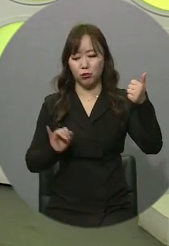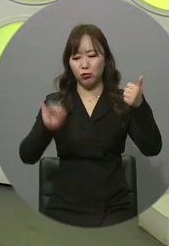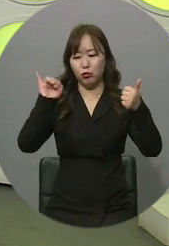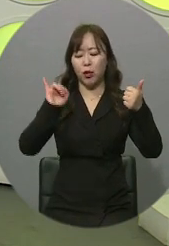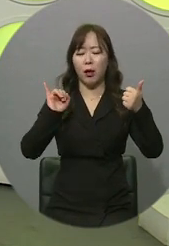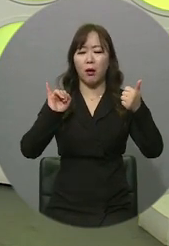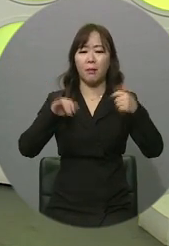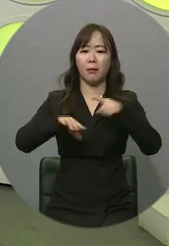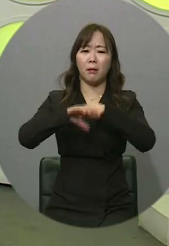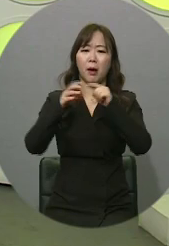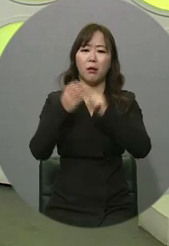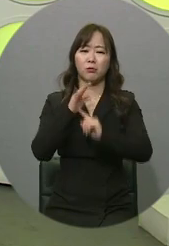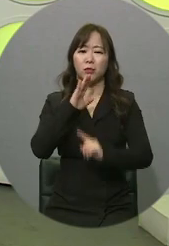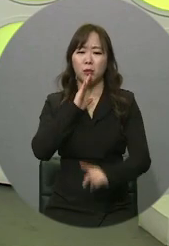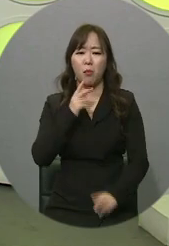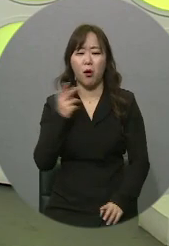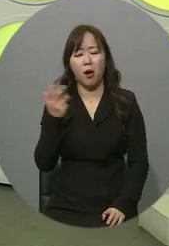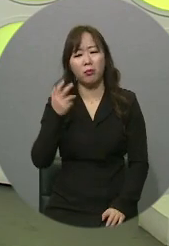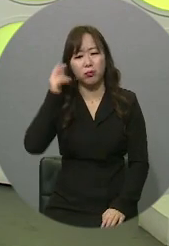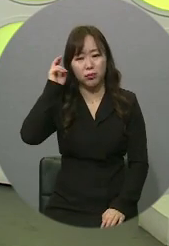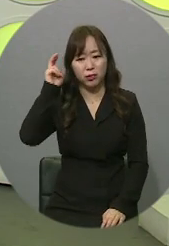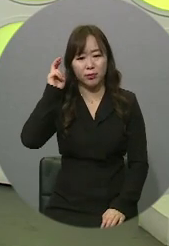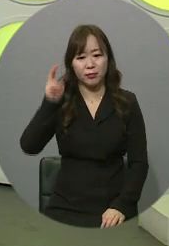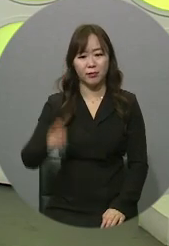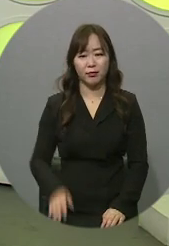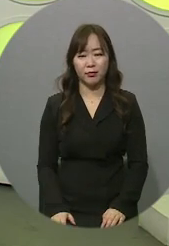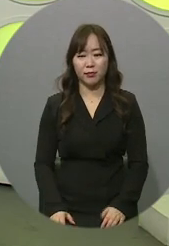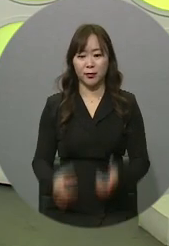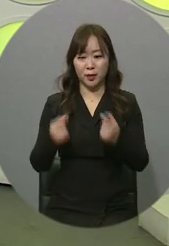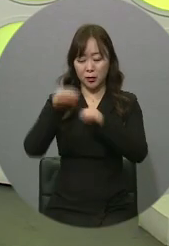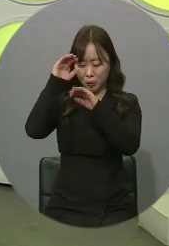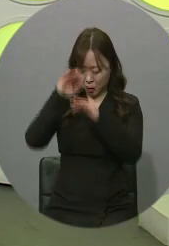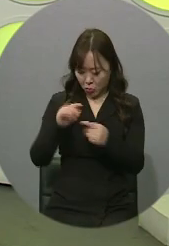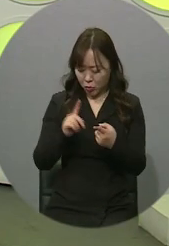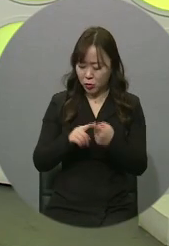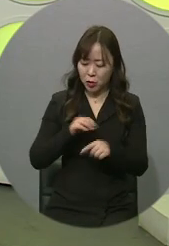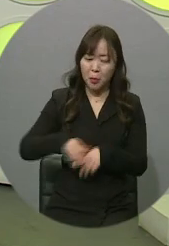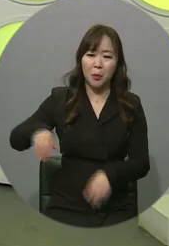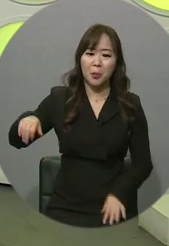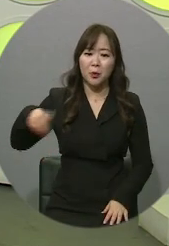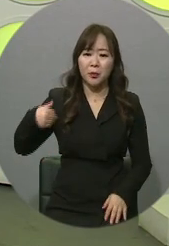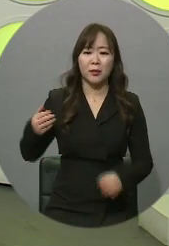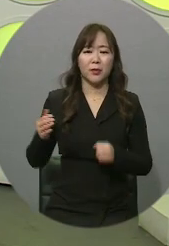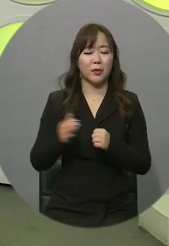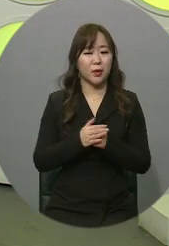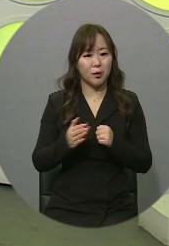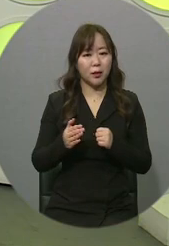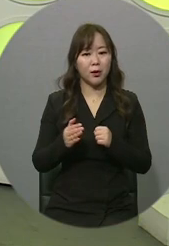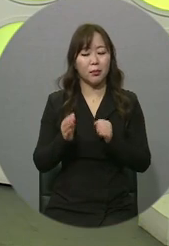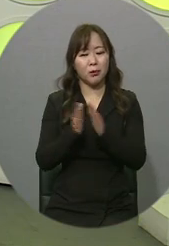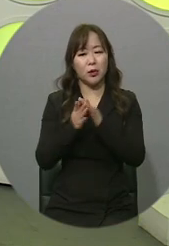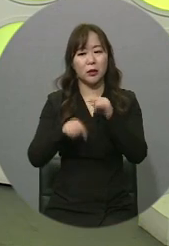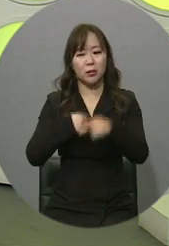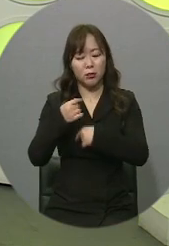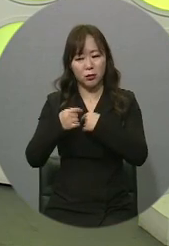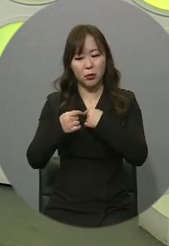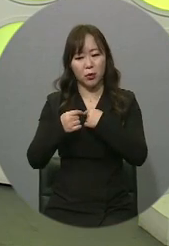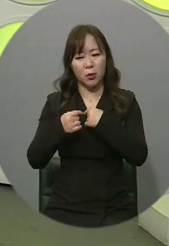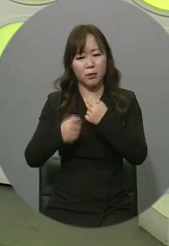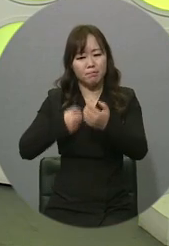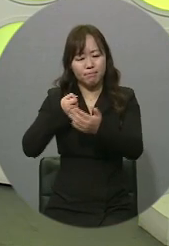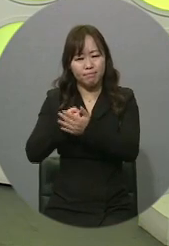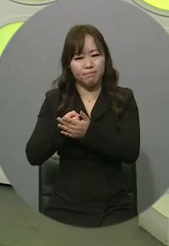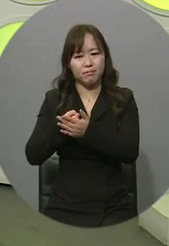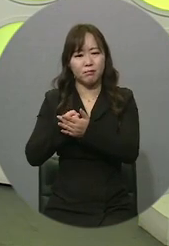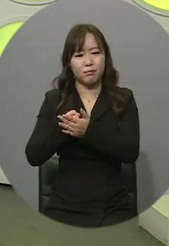마음 얼마나 아프겠어요. 너무 아프겠죠. 그런 사연이 있는지 모르고 그래서 본인 스스로 이렇게 속단하는 거는